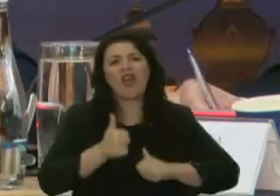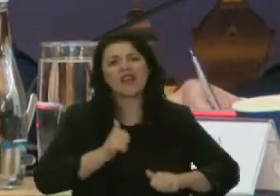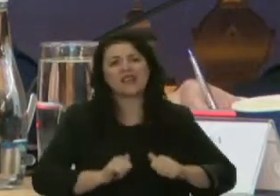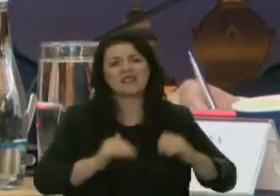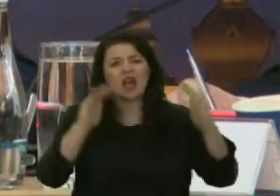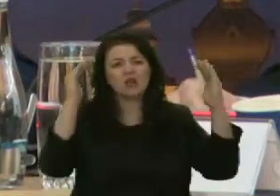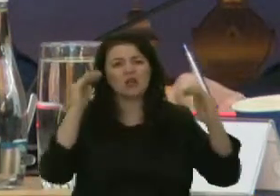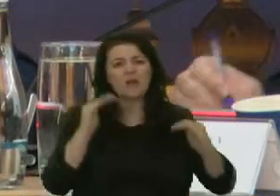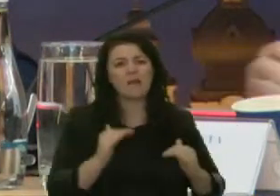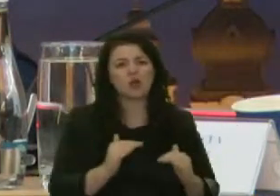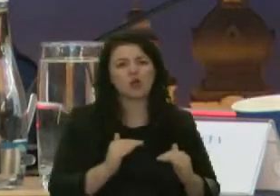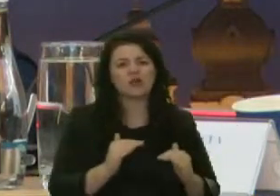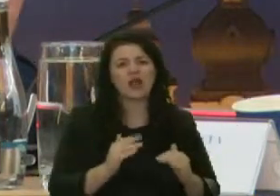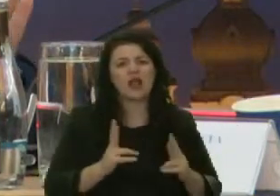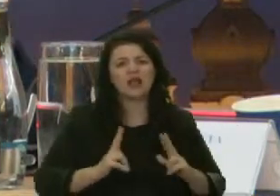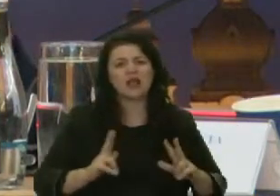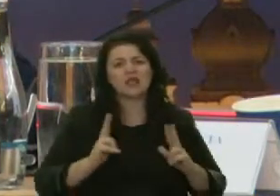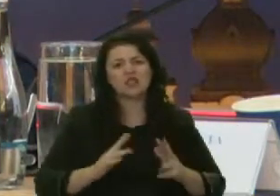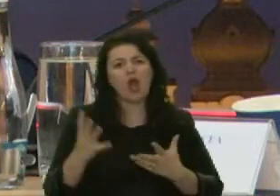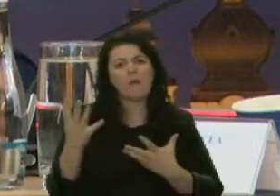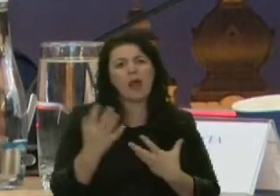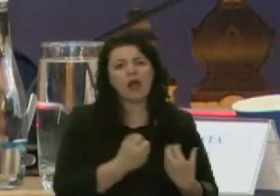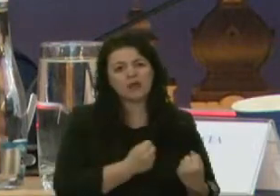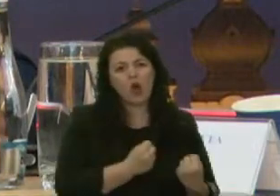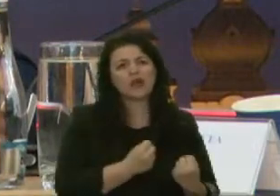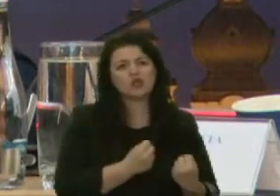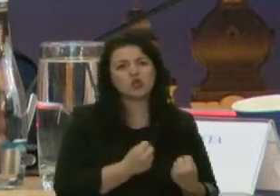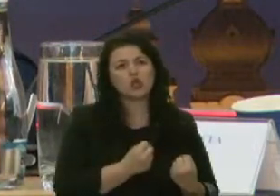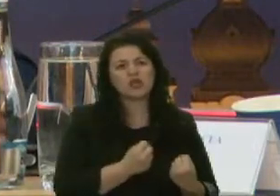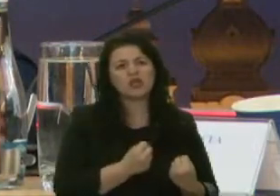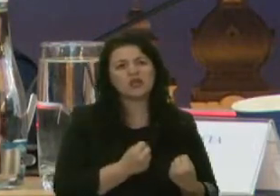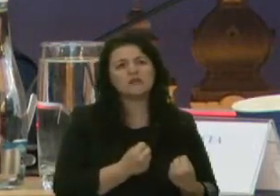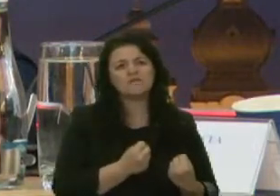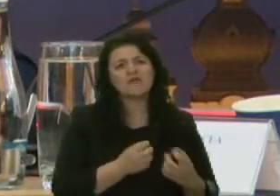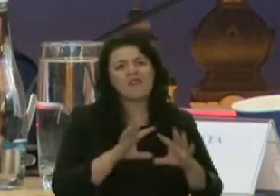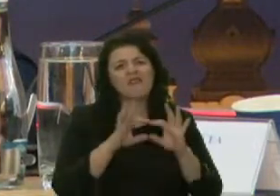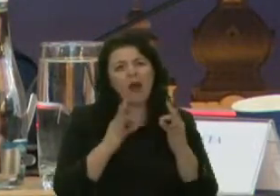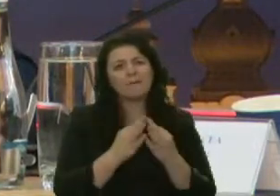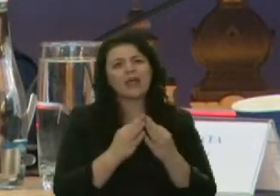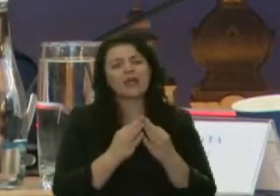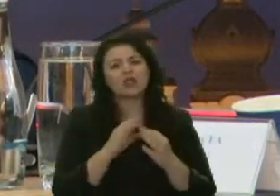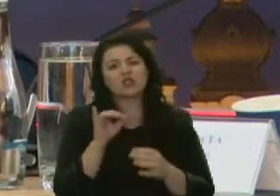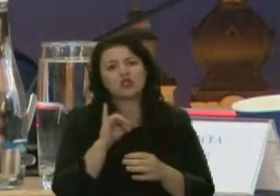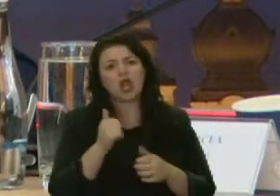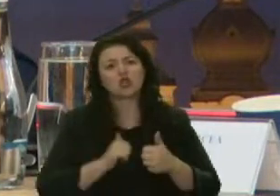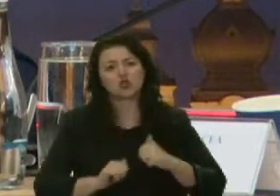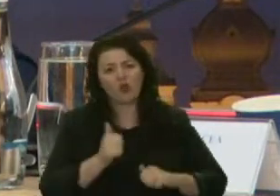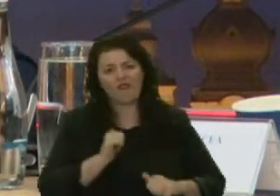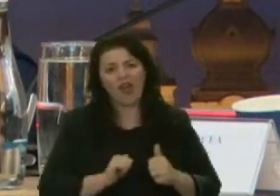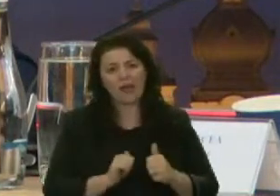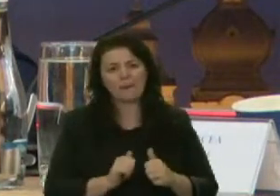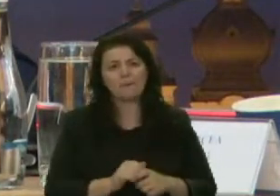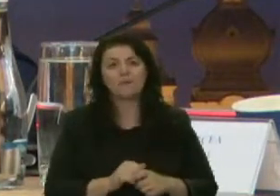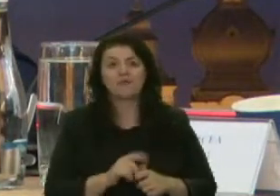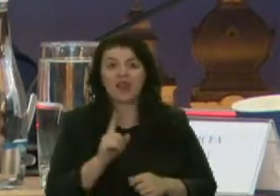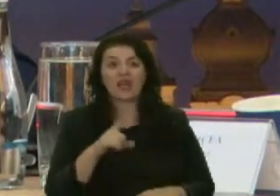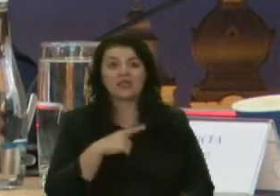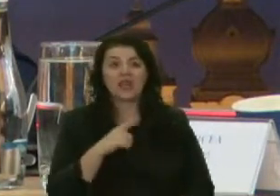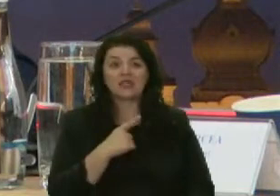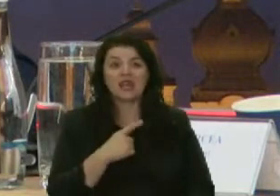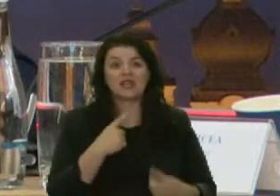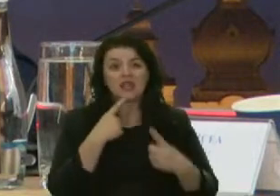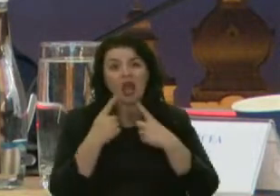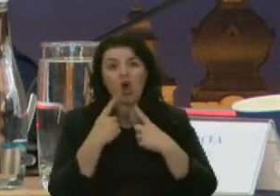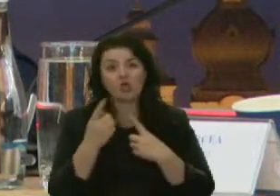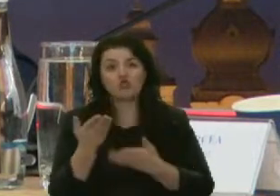diminuează prin liniștea pe care o aduc atât poate fi numită liniște familiilor și celor care se află în suferință și este într un negociere nu